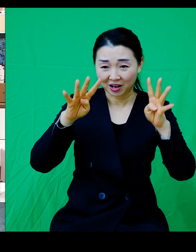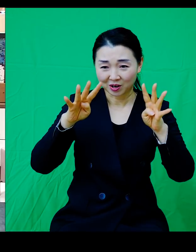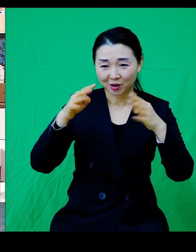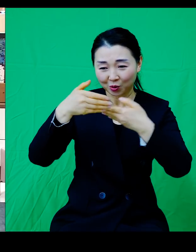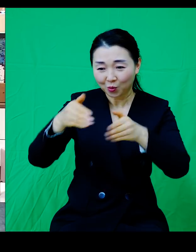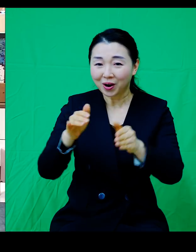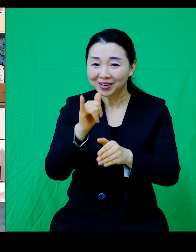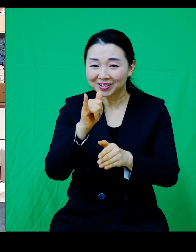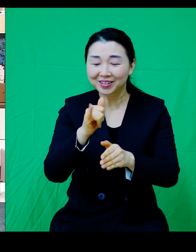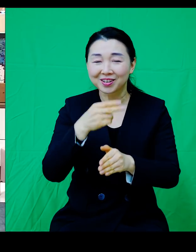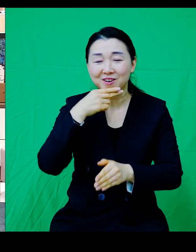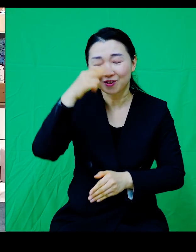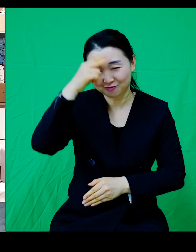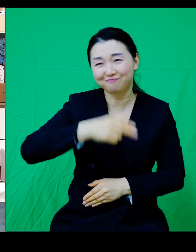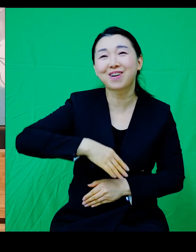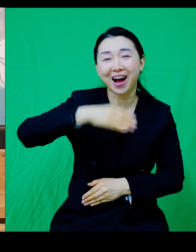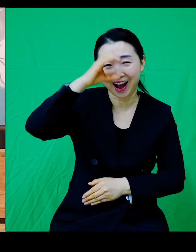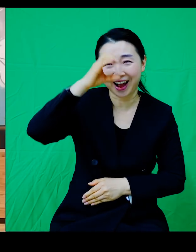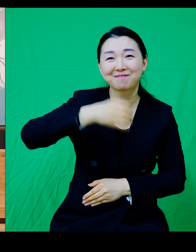있어요. 그래서 네네. 과실에서 이제 술